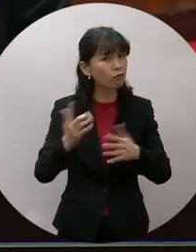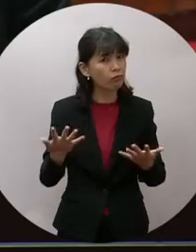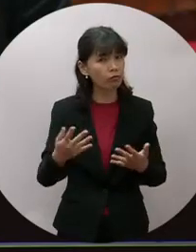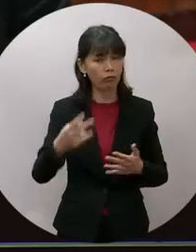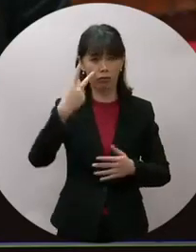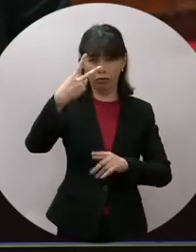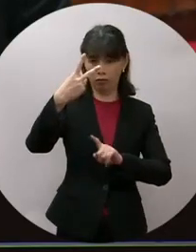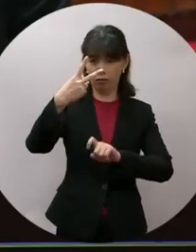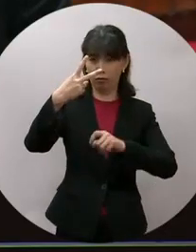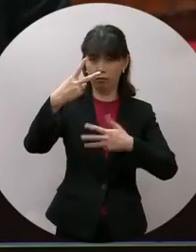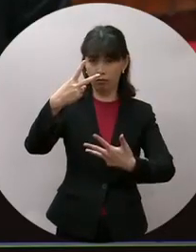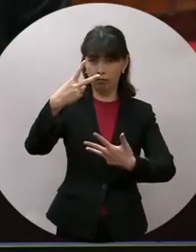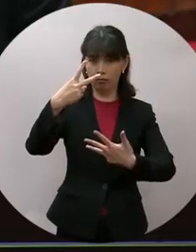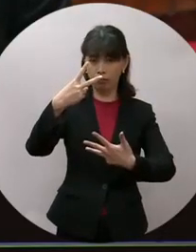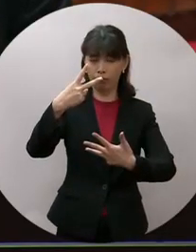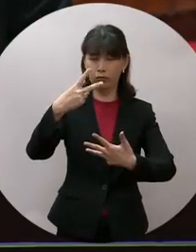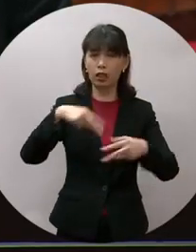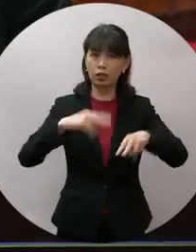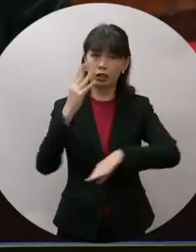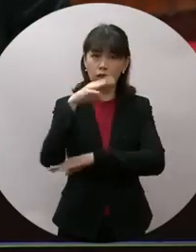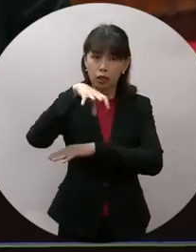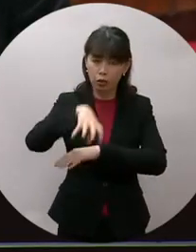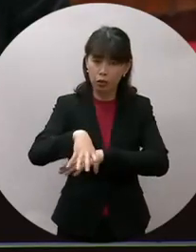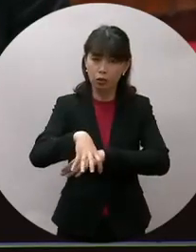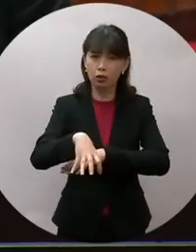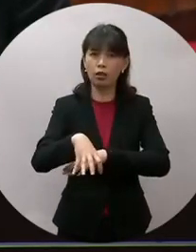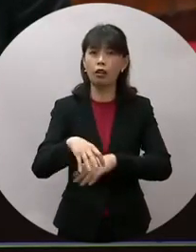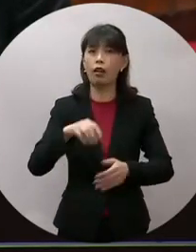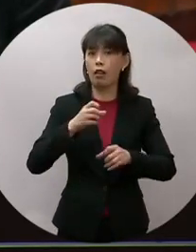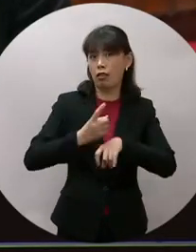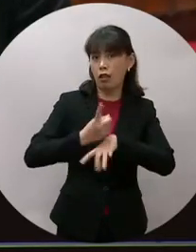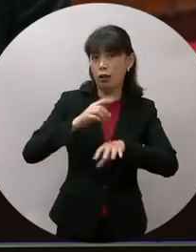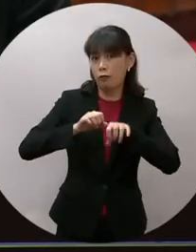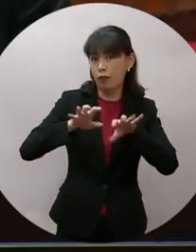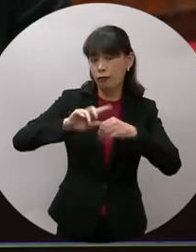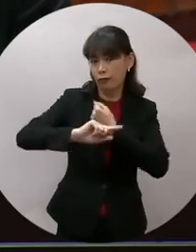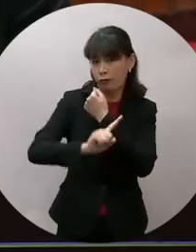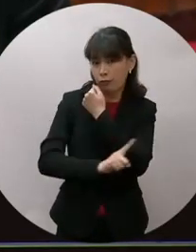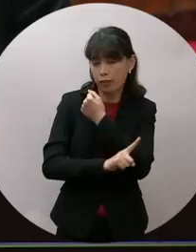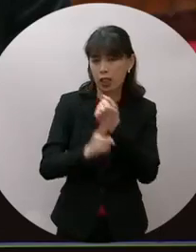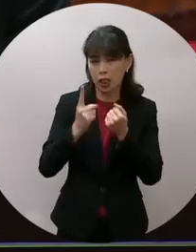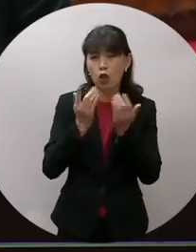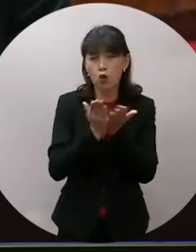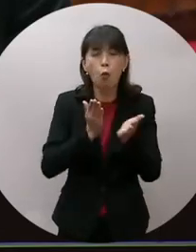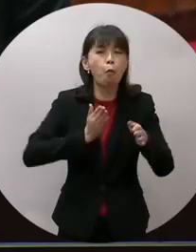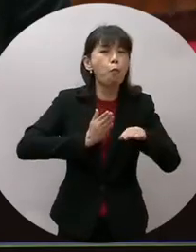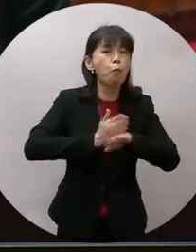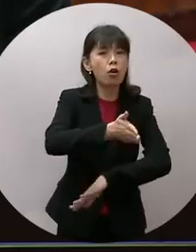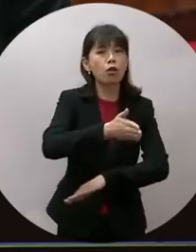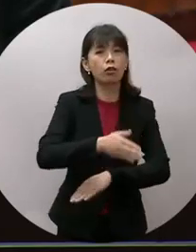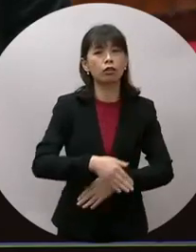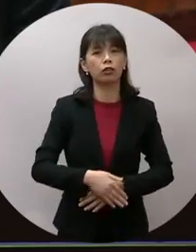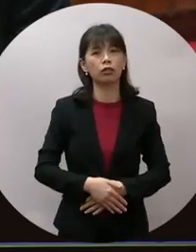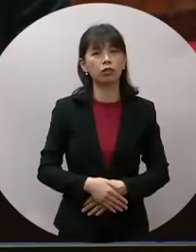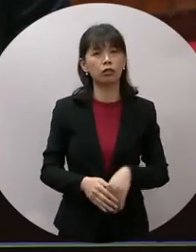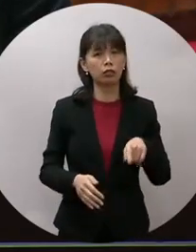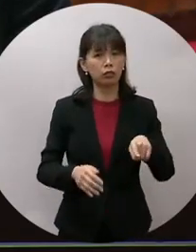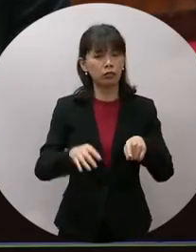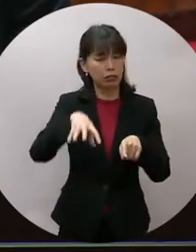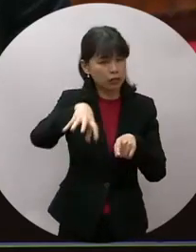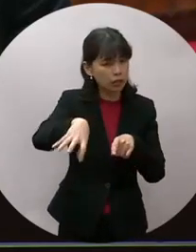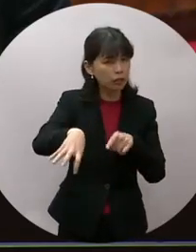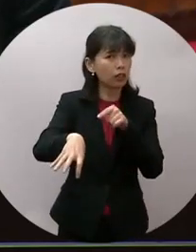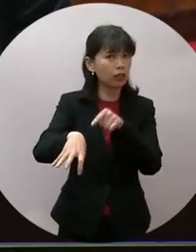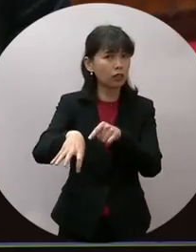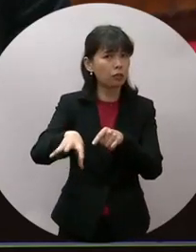行政院通过的太空发展法一读的版本，有提到发射场域的设置由主管机关协助取得，我就